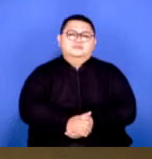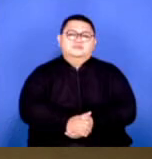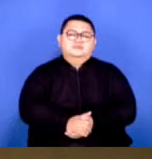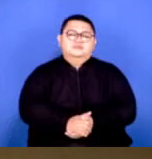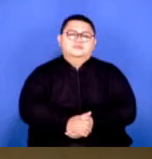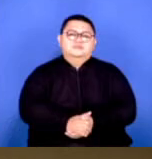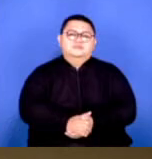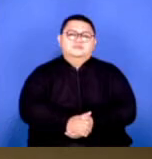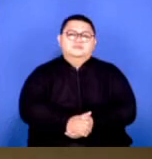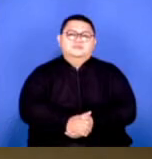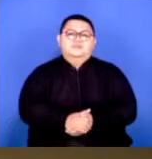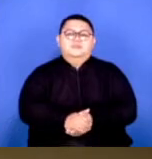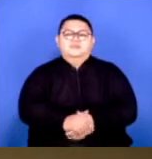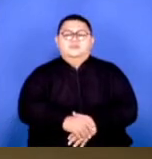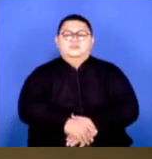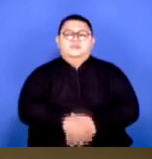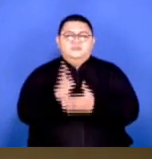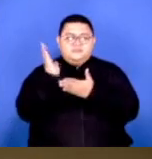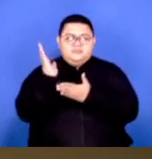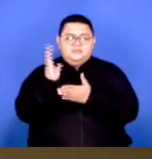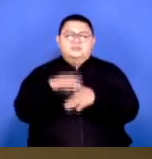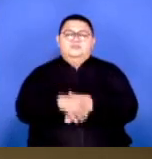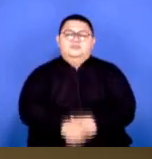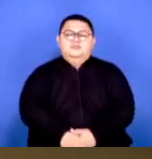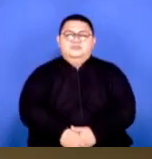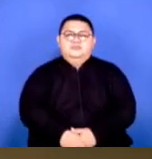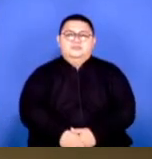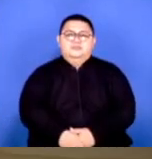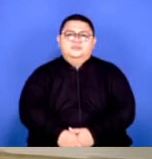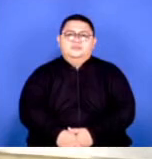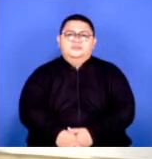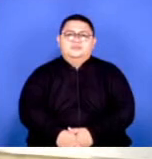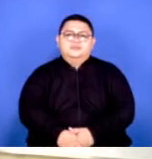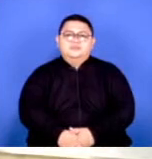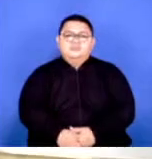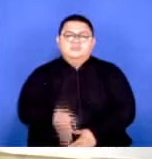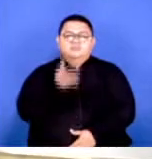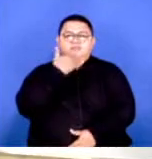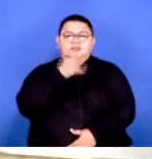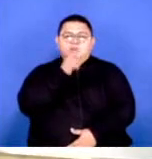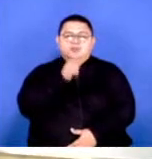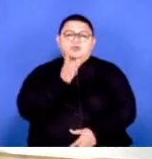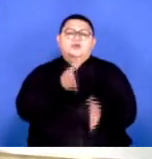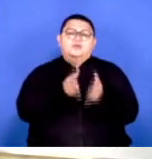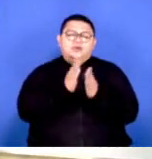Demikian dua informasi dari wilayah Sumatera, saya kembalikan ke studio. Baik, terima kasih Nofri Avandi mengabarkan